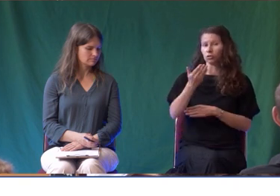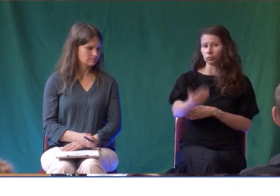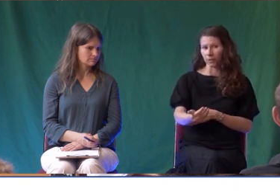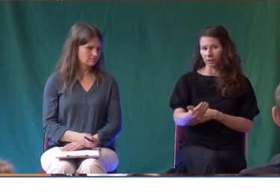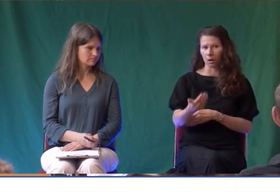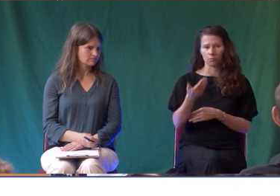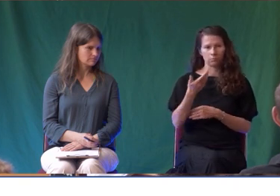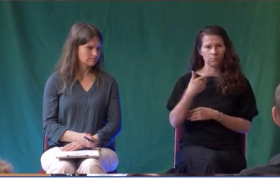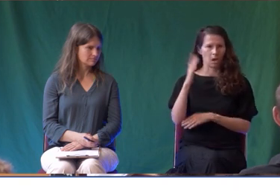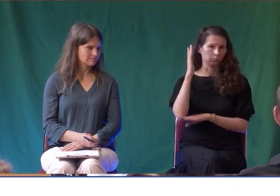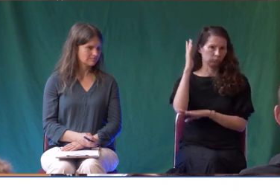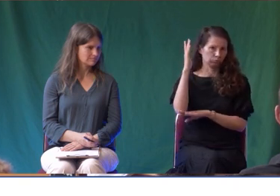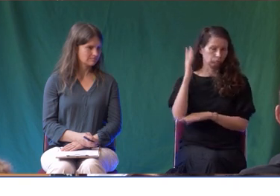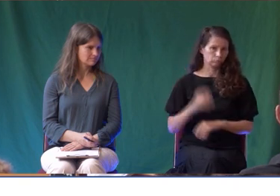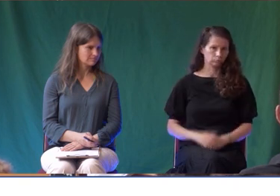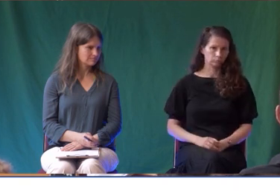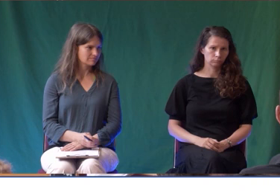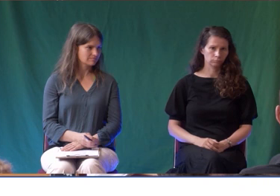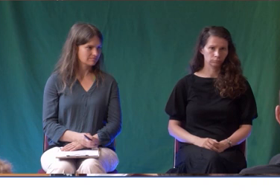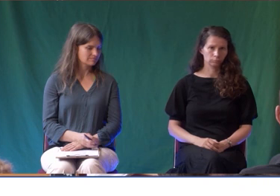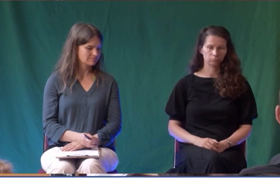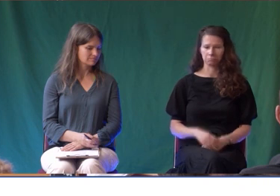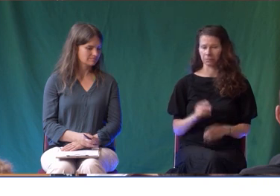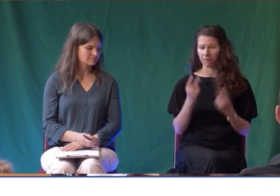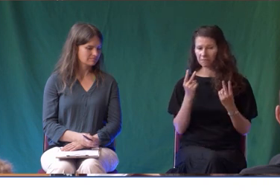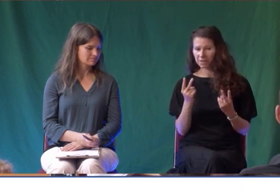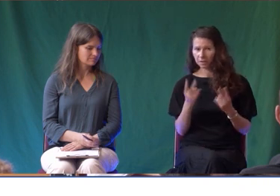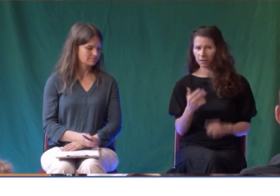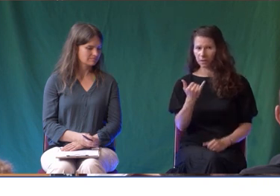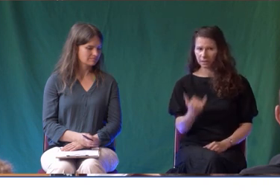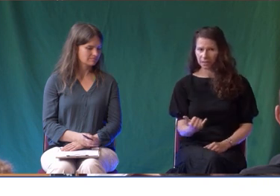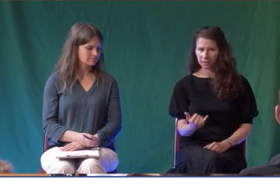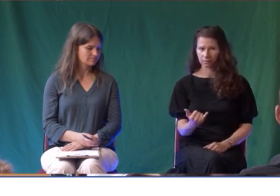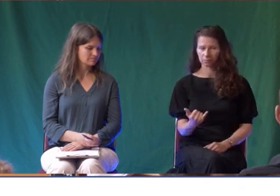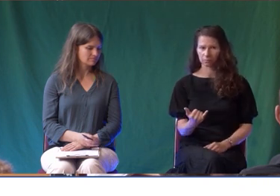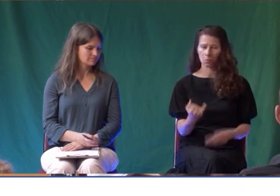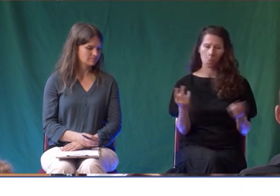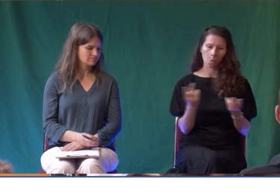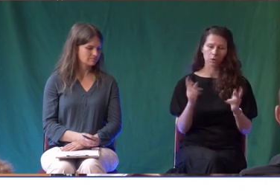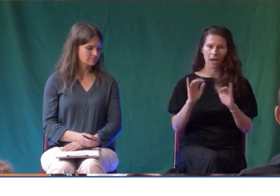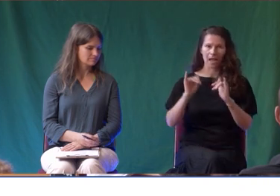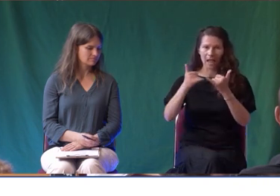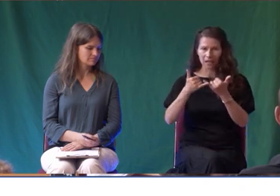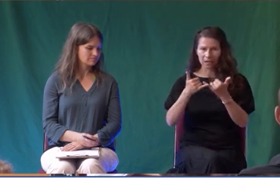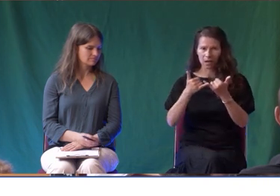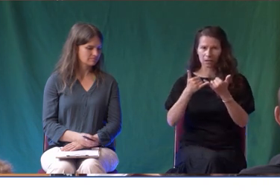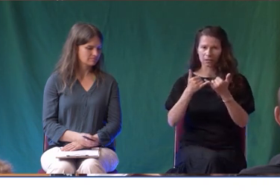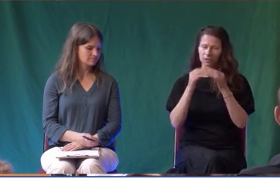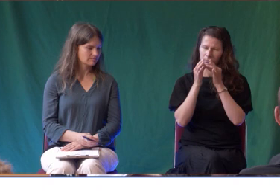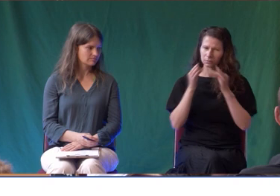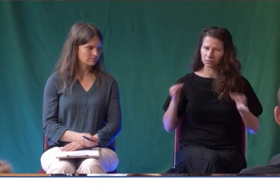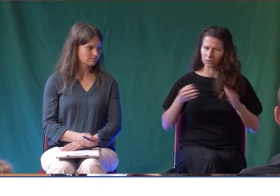dazu wichtig ist wo braucht ein Kind oder wo brauchen die Eltern von einem Kind